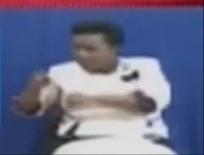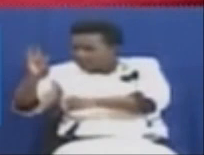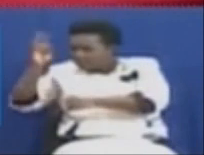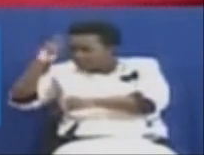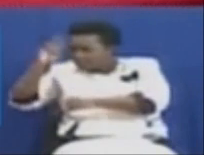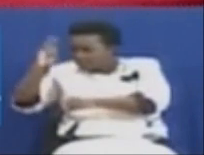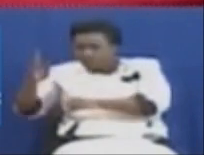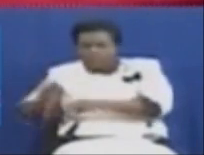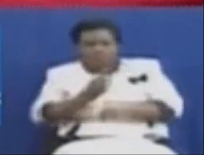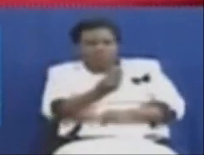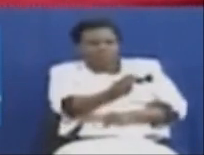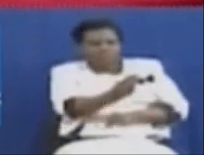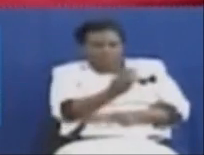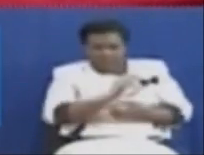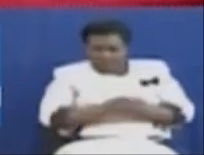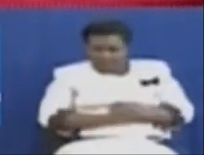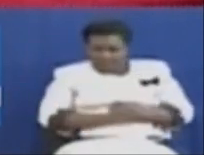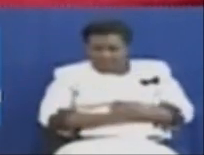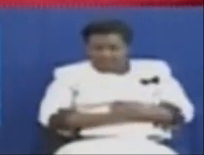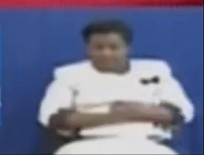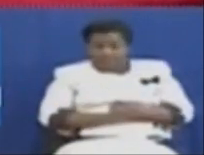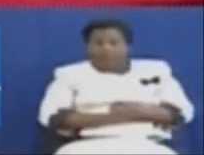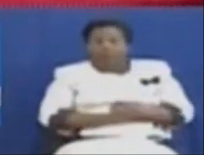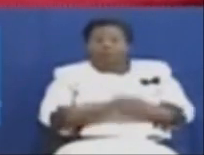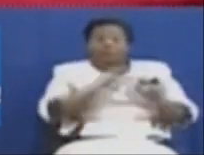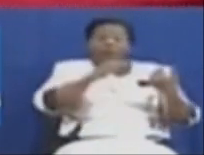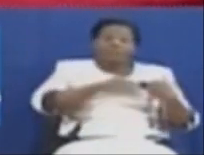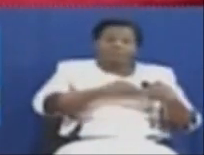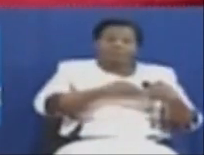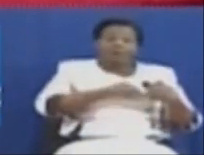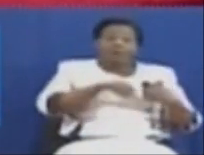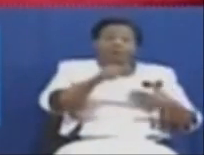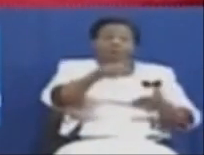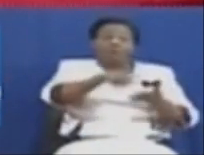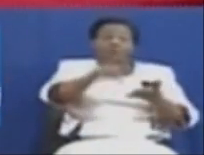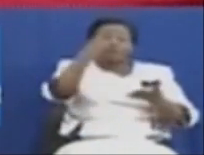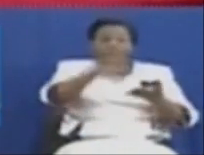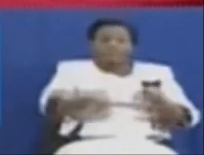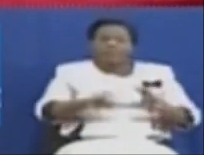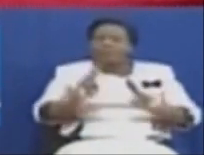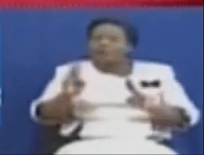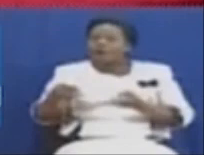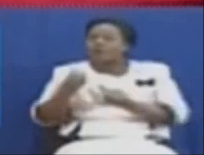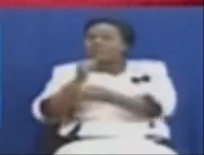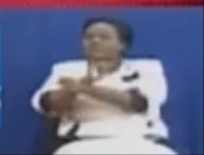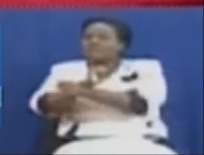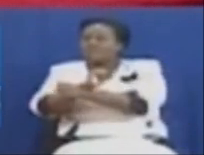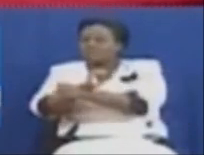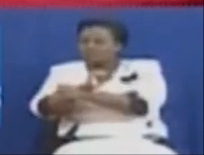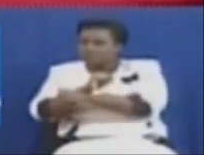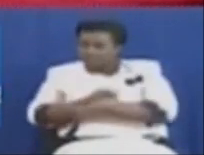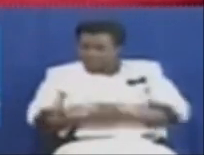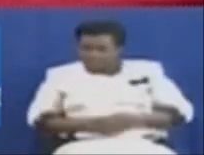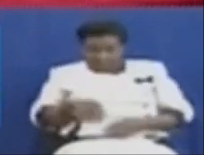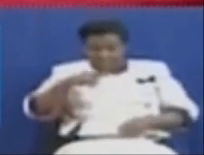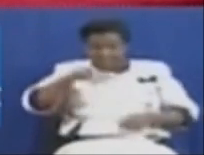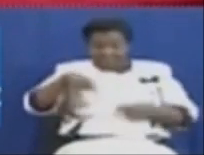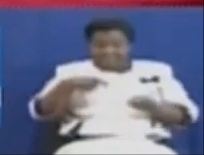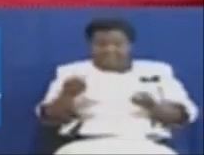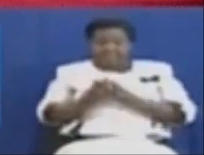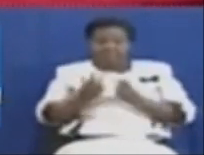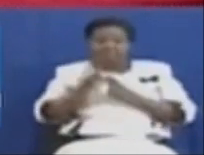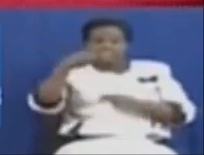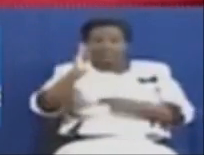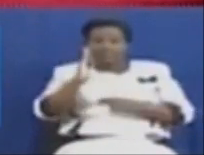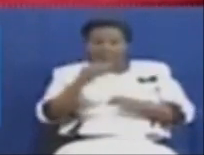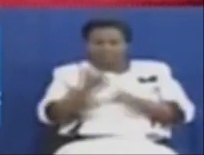2009 ambayo inatoa haki za msingi kwa mtoto. Naomba kwa faida ya waheshimiwa wabunge, ni vizuri wabunge na hata vijana